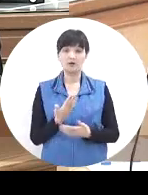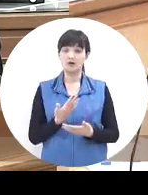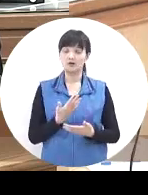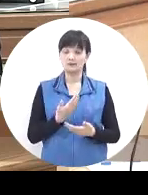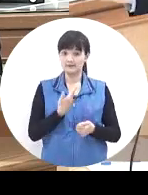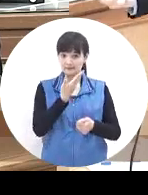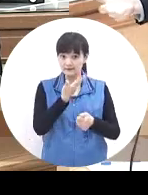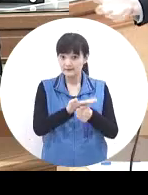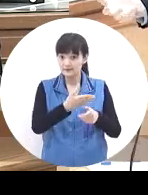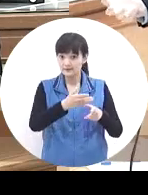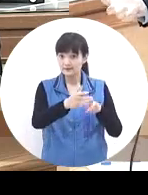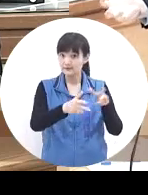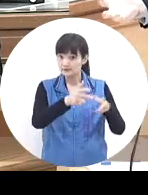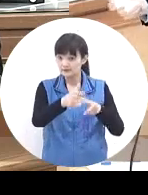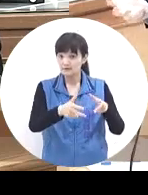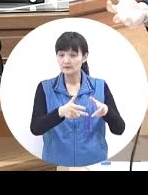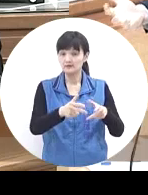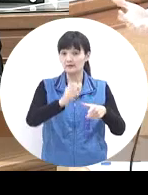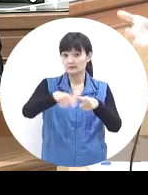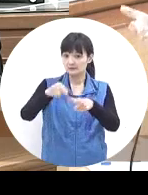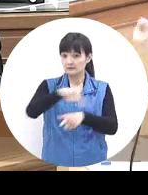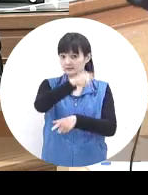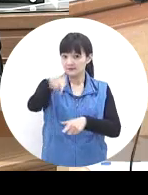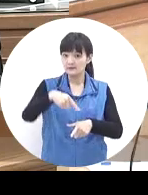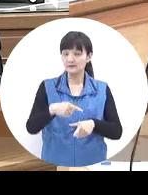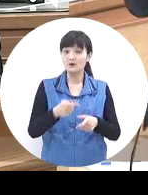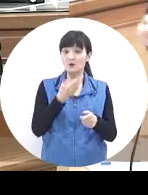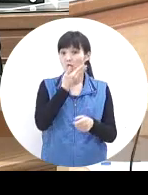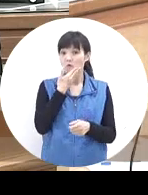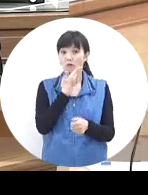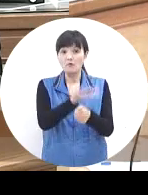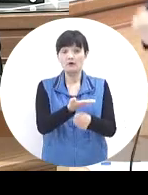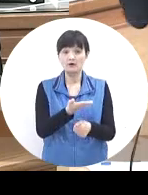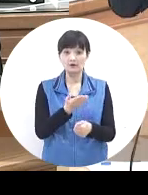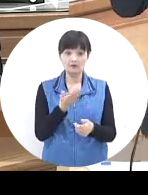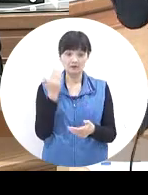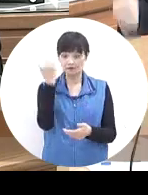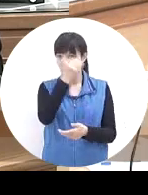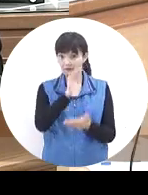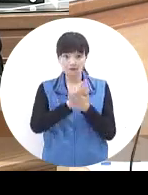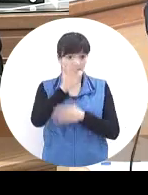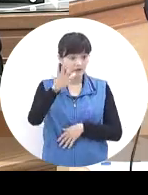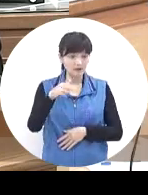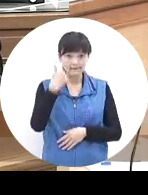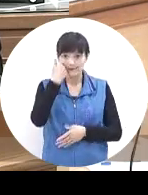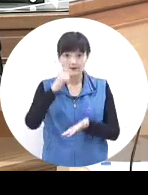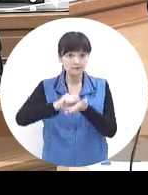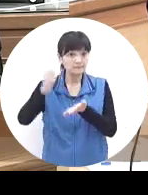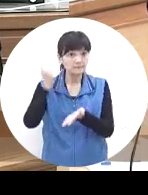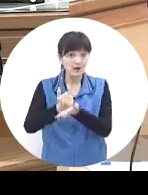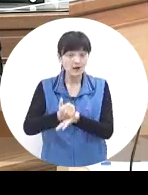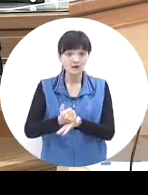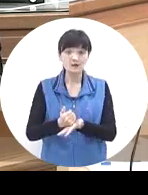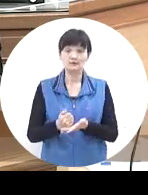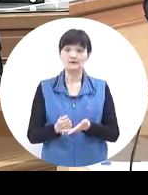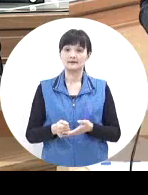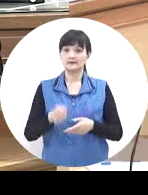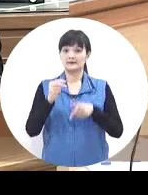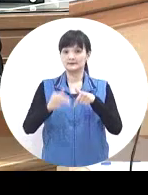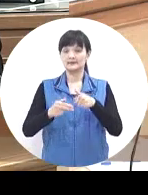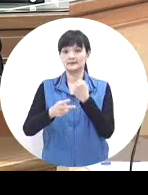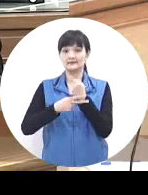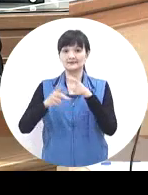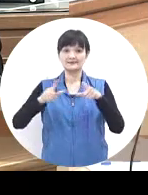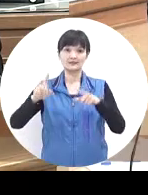那么多的，大家都想要来抢标，结果后来得标的是谁？嘉里大龙。嘉里大龙是谁？之前被员工抗议过，他是血汗企